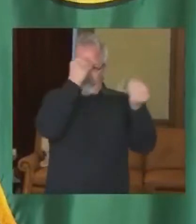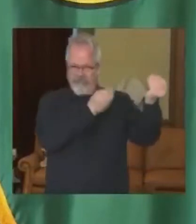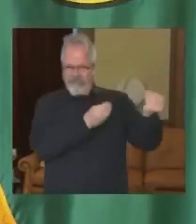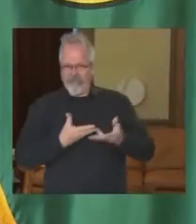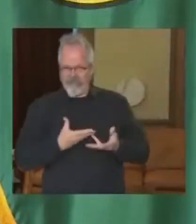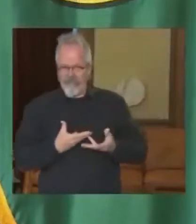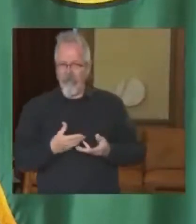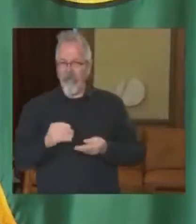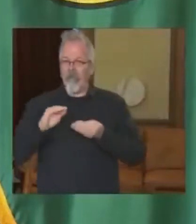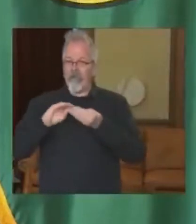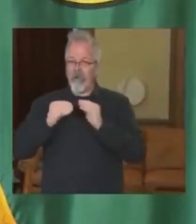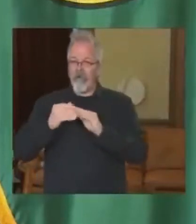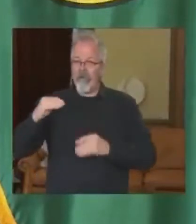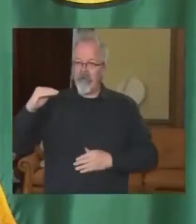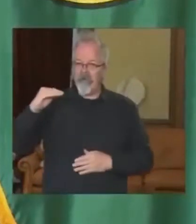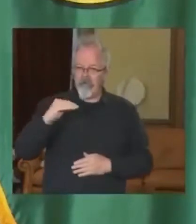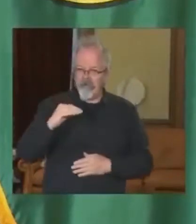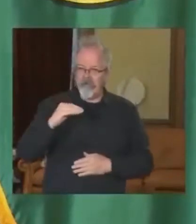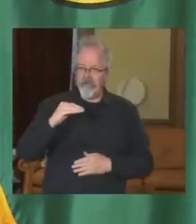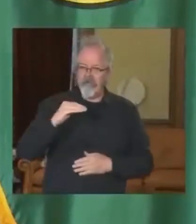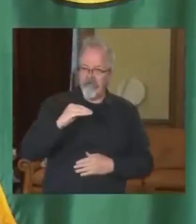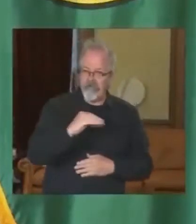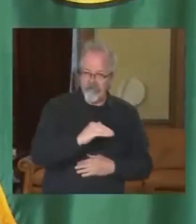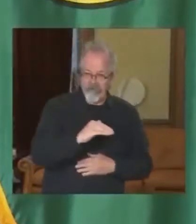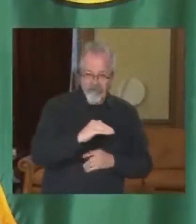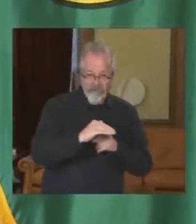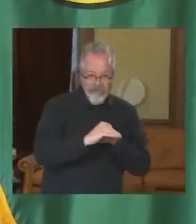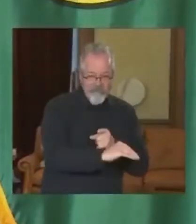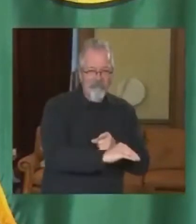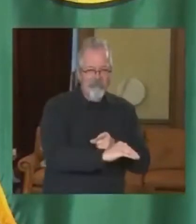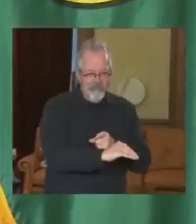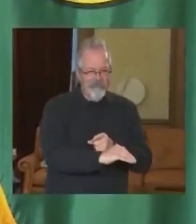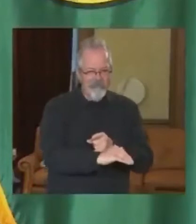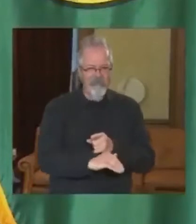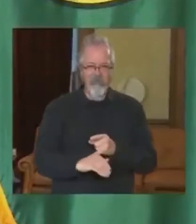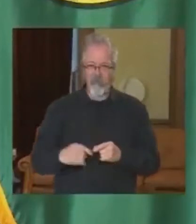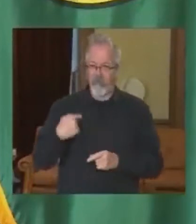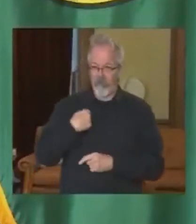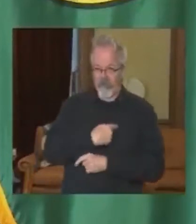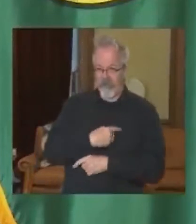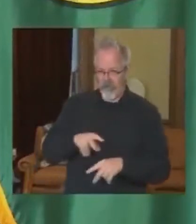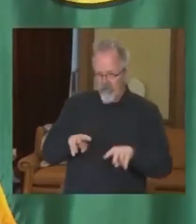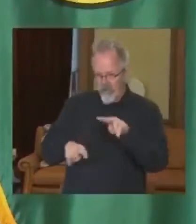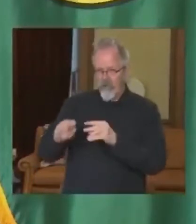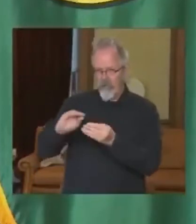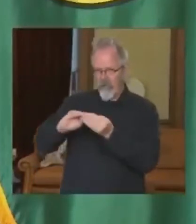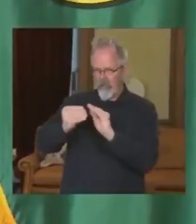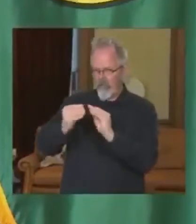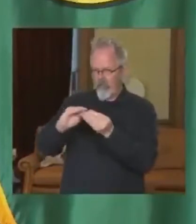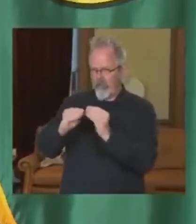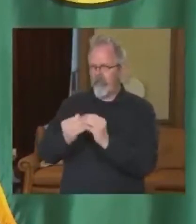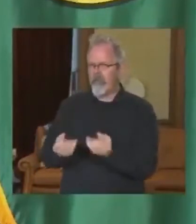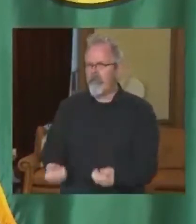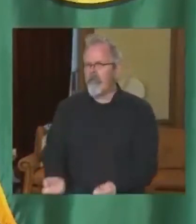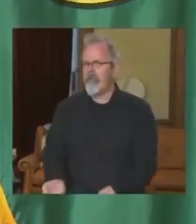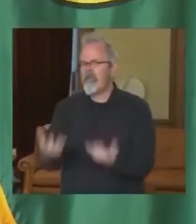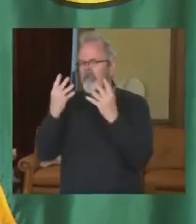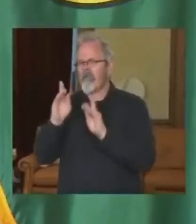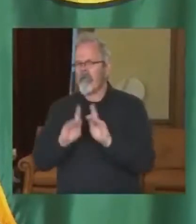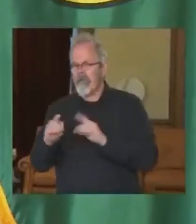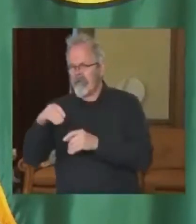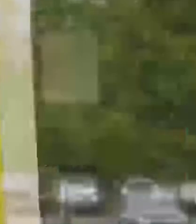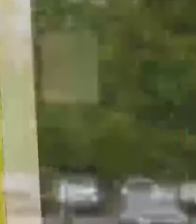avons pu constater cela à travers des données en temps réel représentant le nombre de cas et de morts depuis le début de cette crise